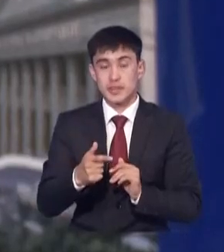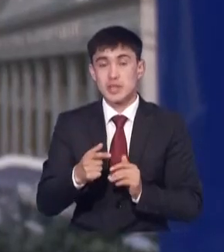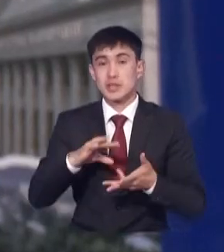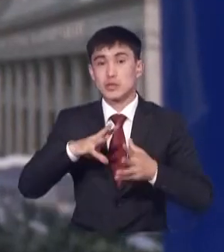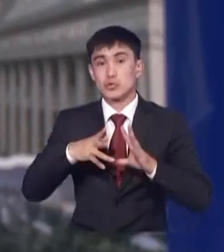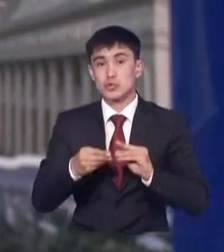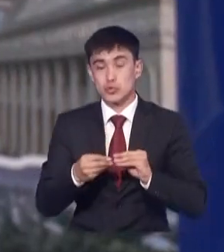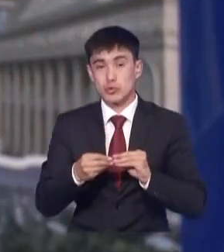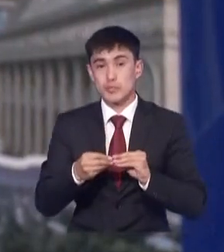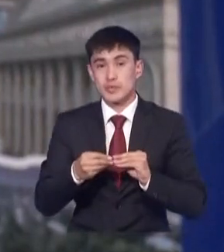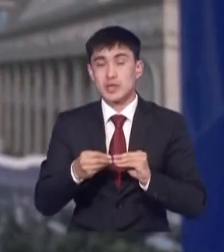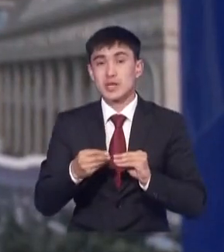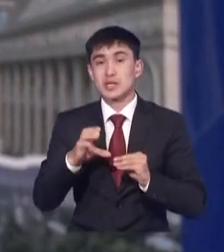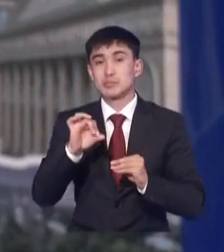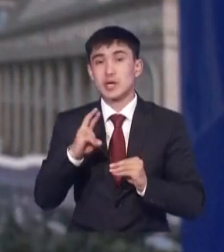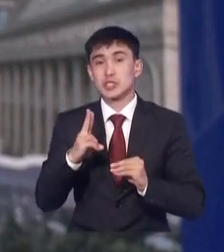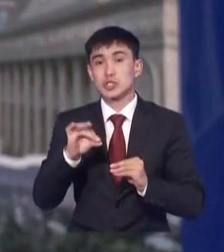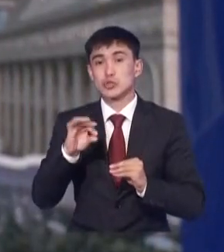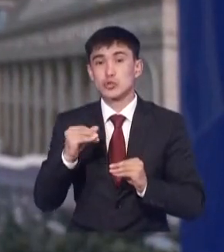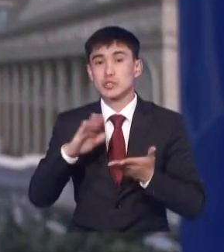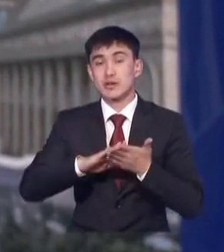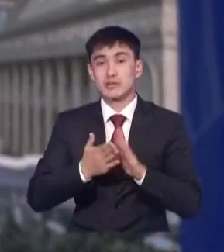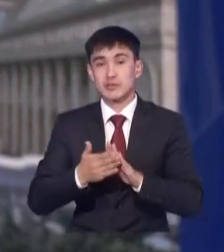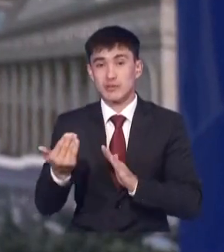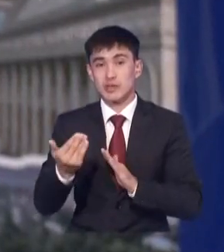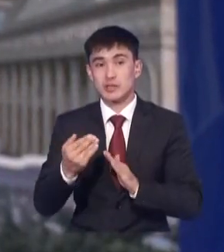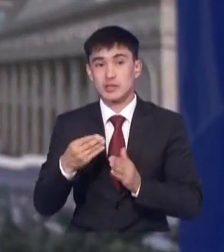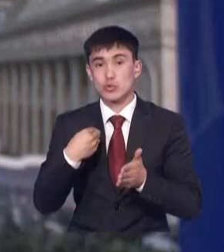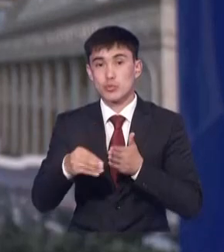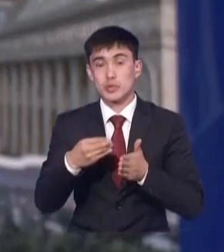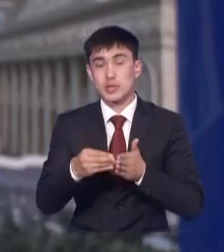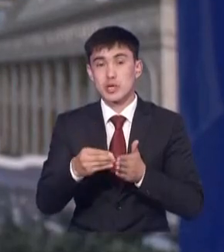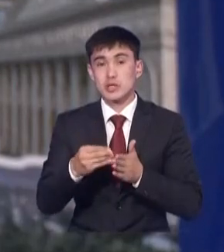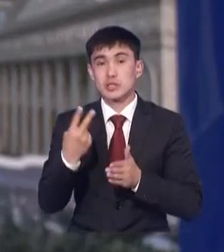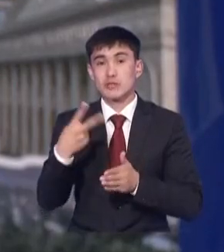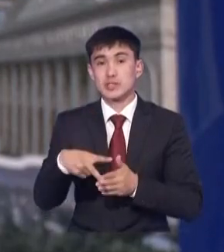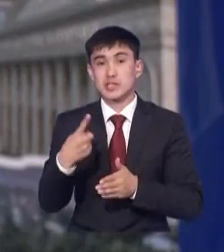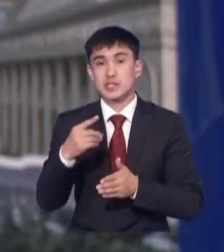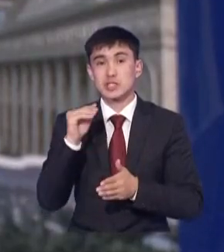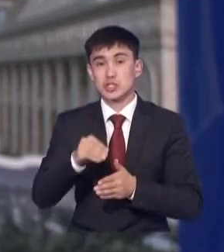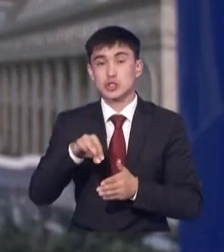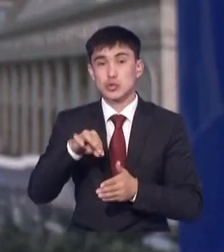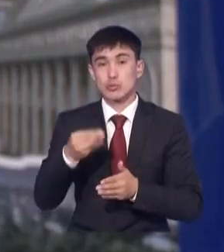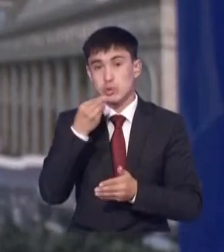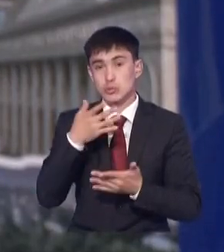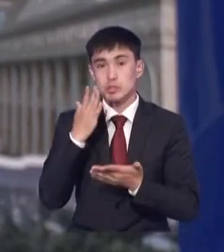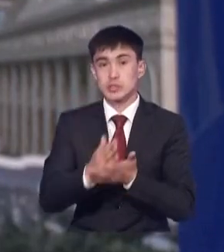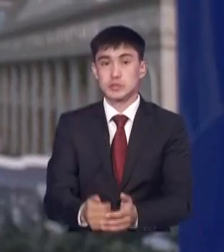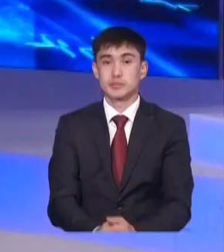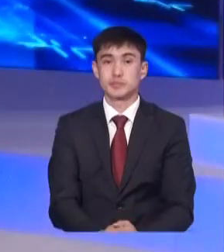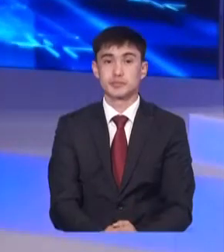сумму СПК ЖТСУ законтрактовала товаров на более 21 тысячу тонн товаров продукции.